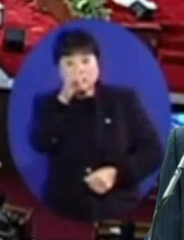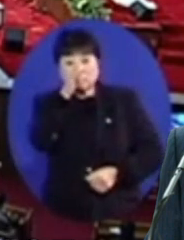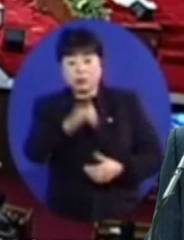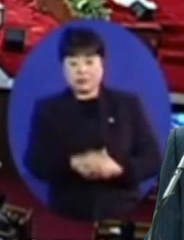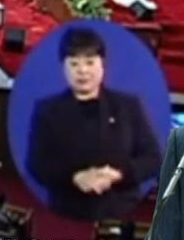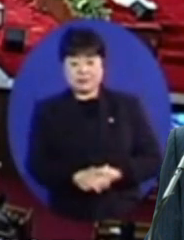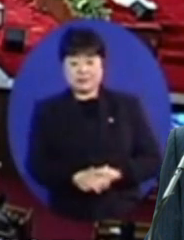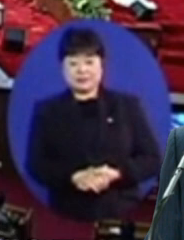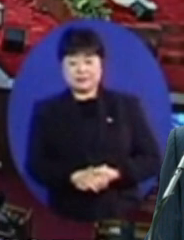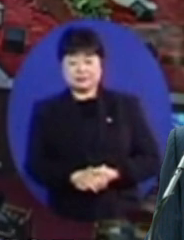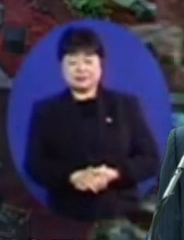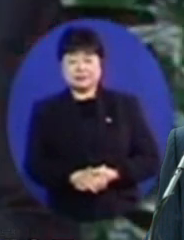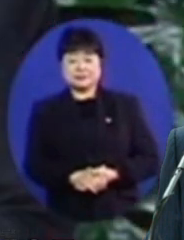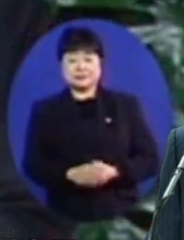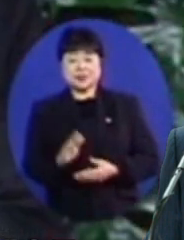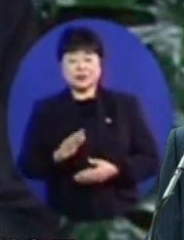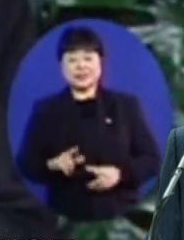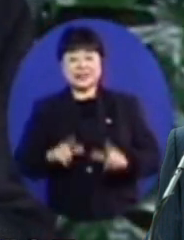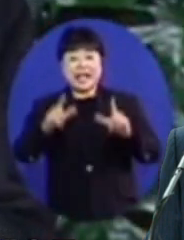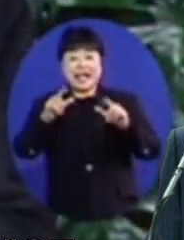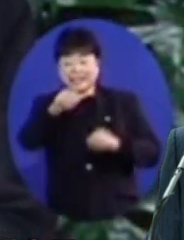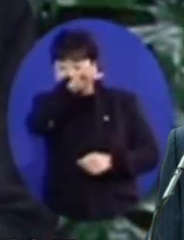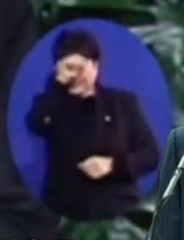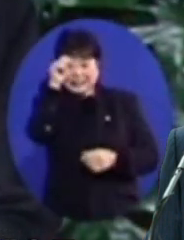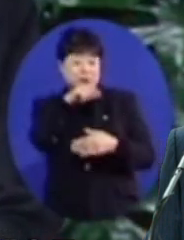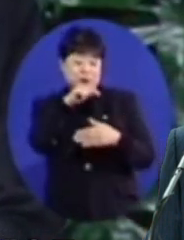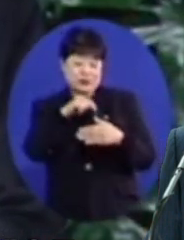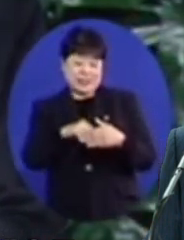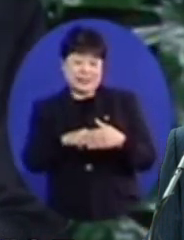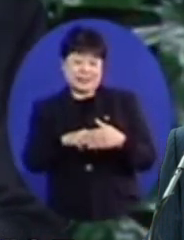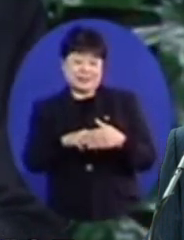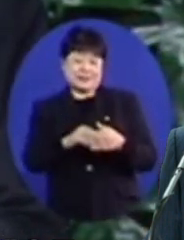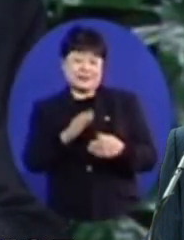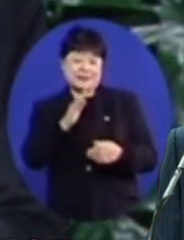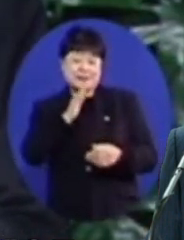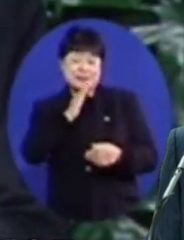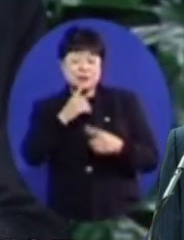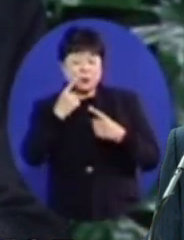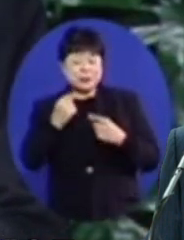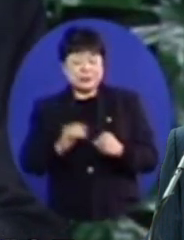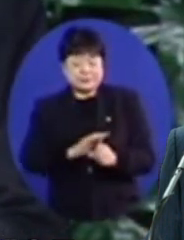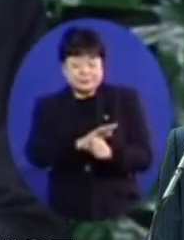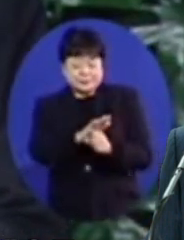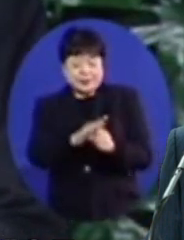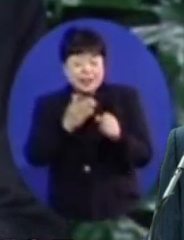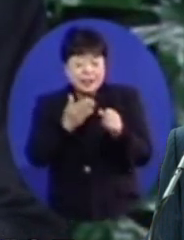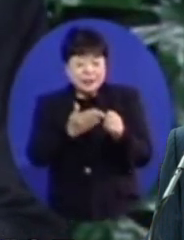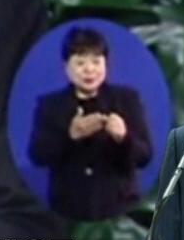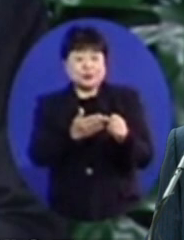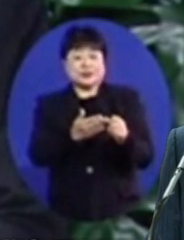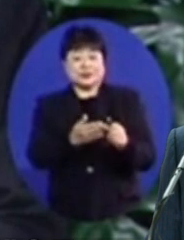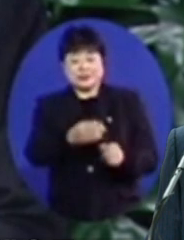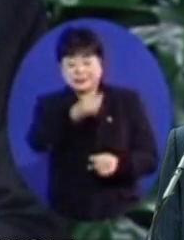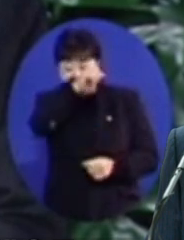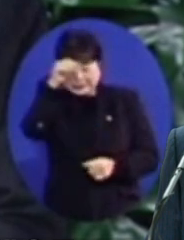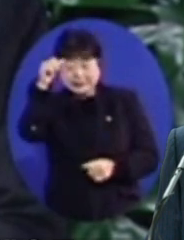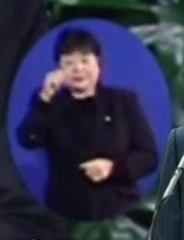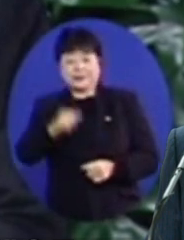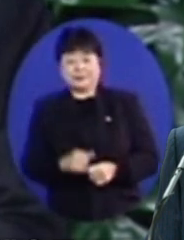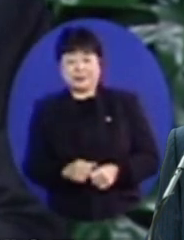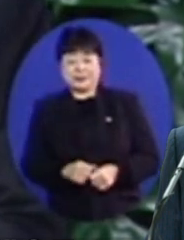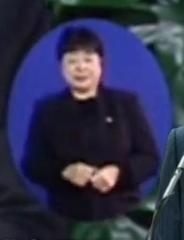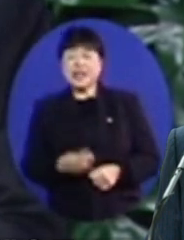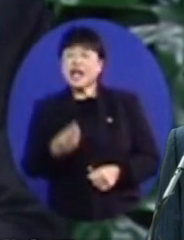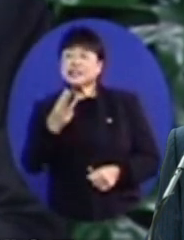오늘날 우리 장로님들 중에 저를 생각해 주는 장로님이이 서울 시내에 답답한데 있지